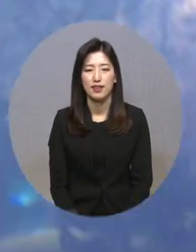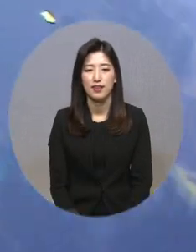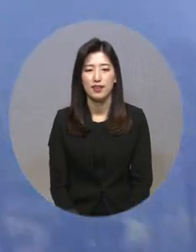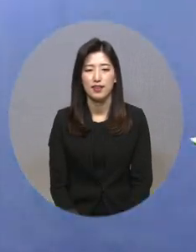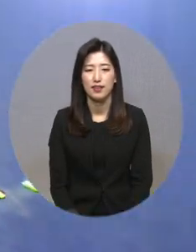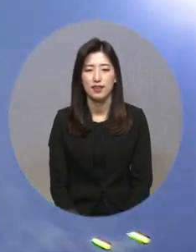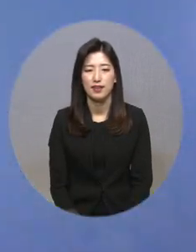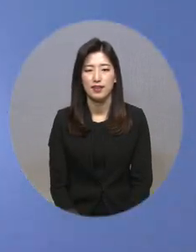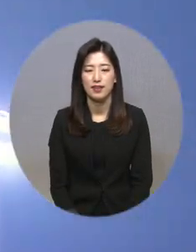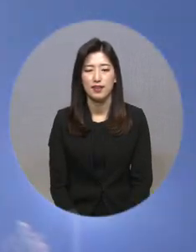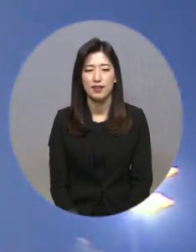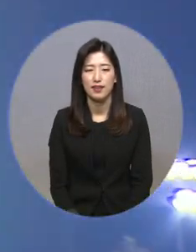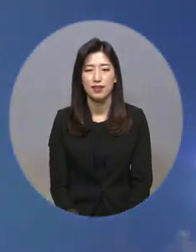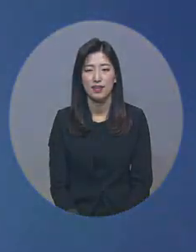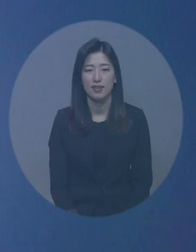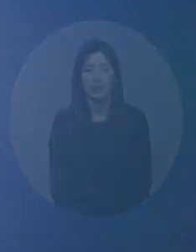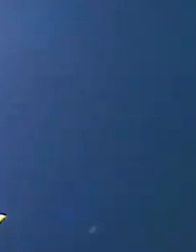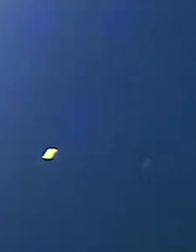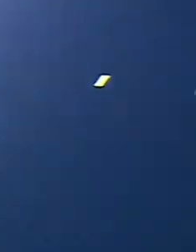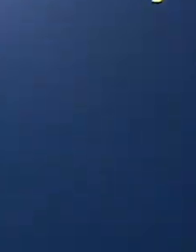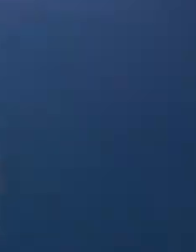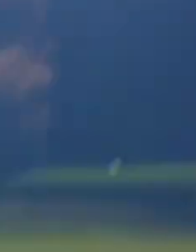오 오 오 오